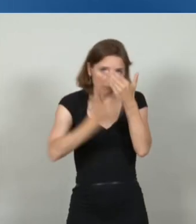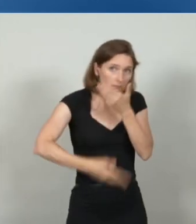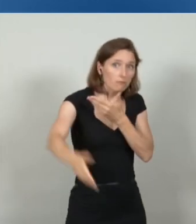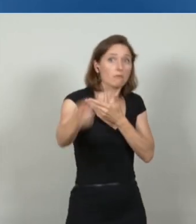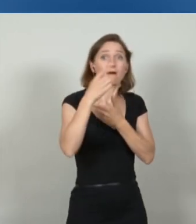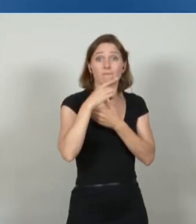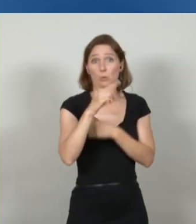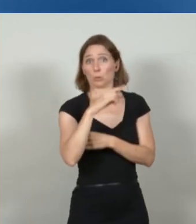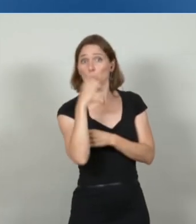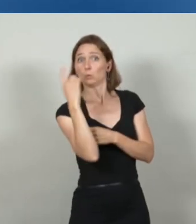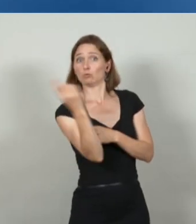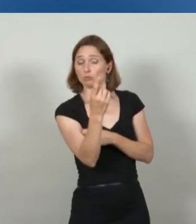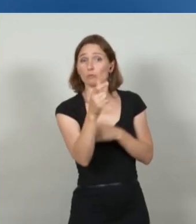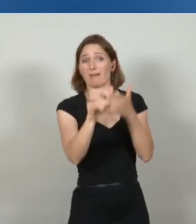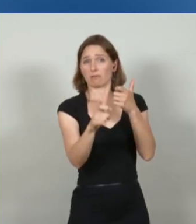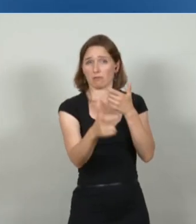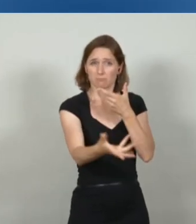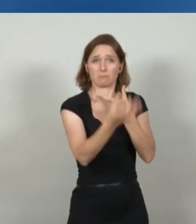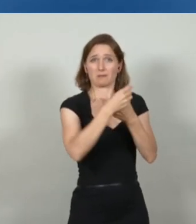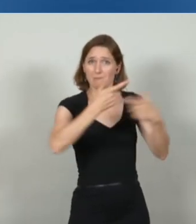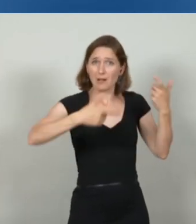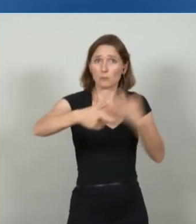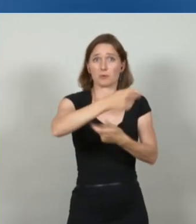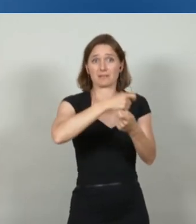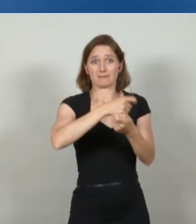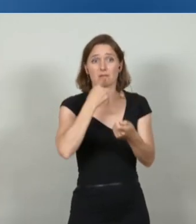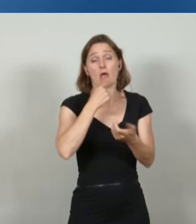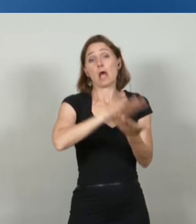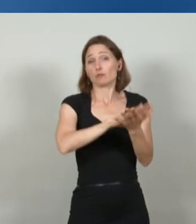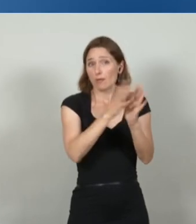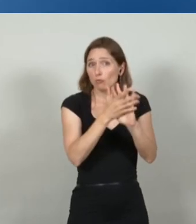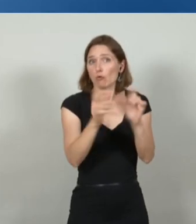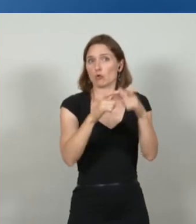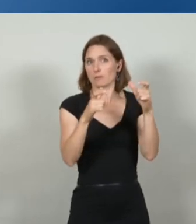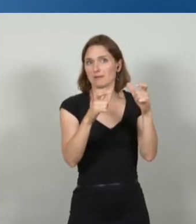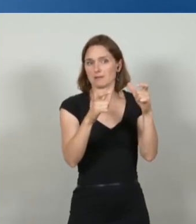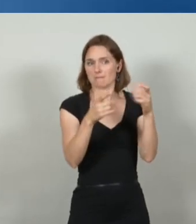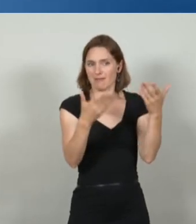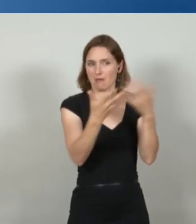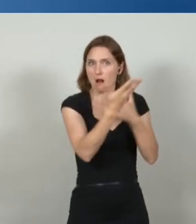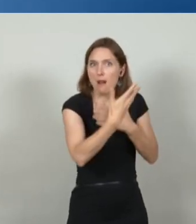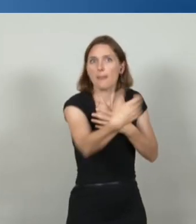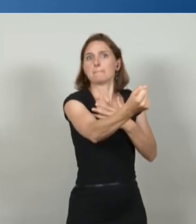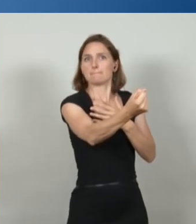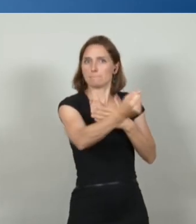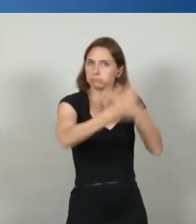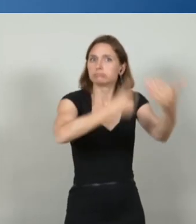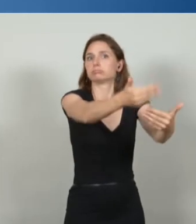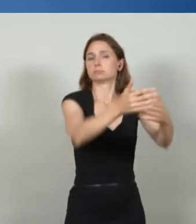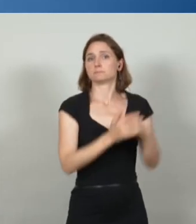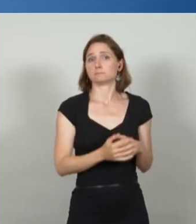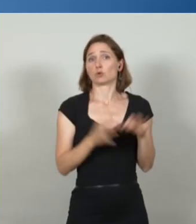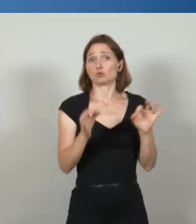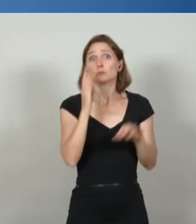acteurs les acteurs économiques les acteurs associatifs se saisissent de ces questions là et c'est un des éléments qui nous a conduit oui